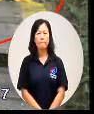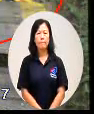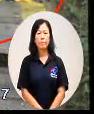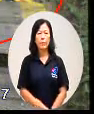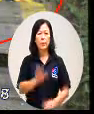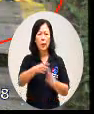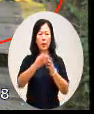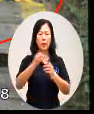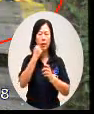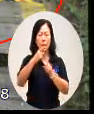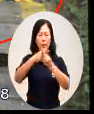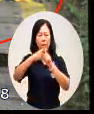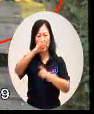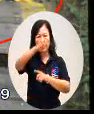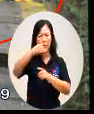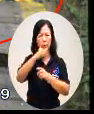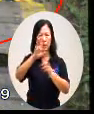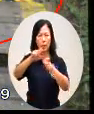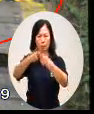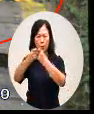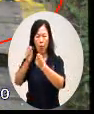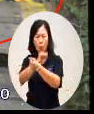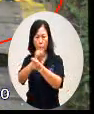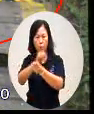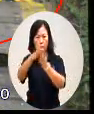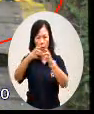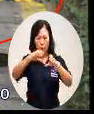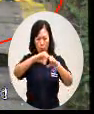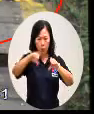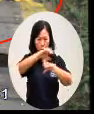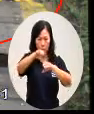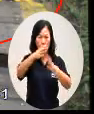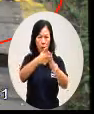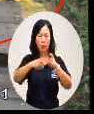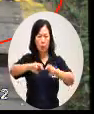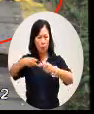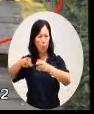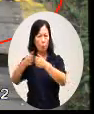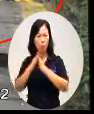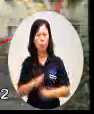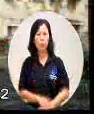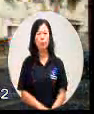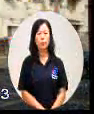半屏山破损的木栈道赶快来修复，再下一个